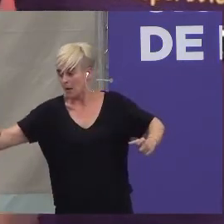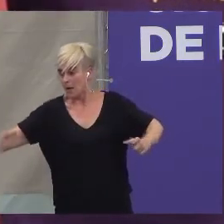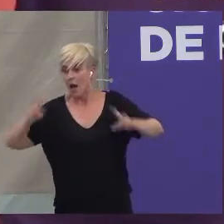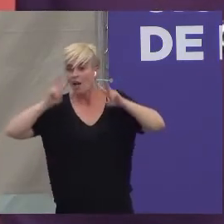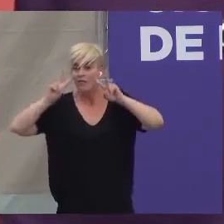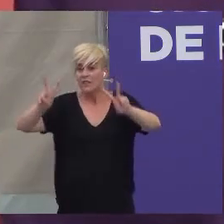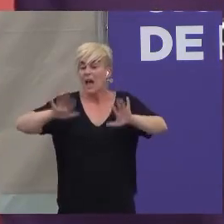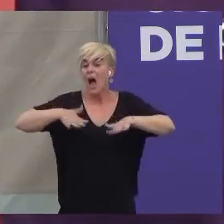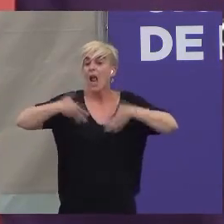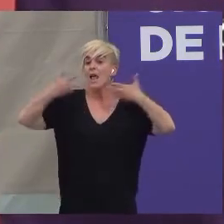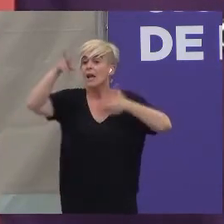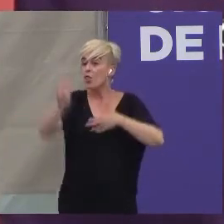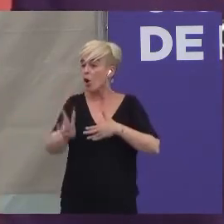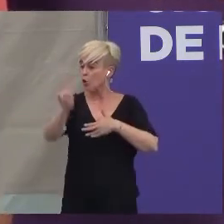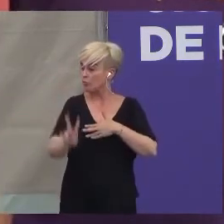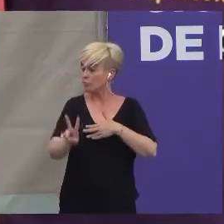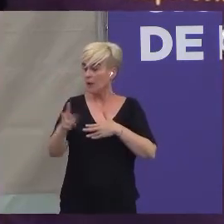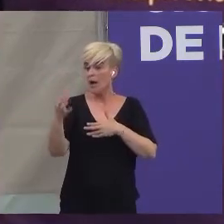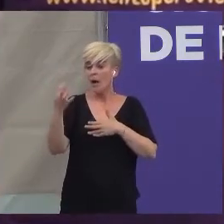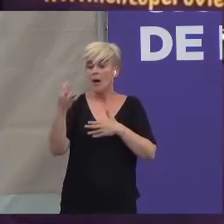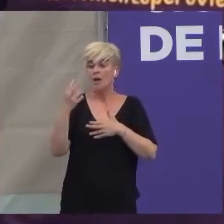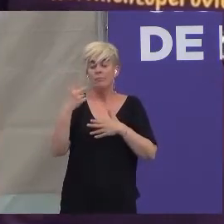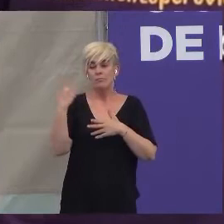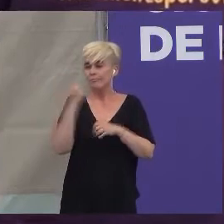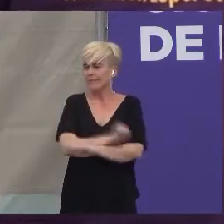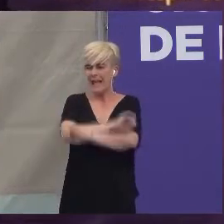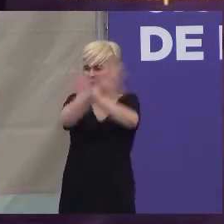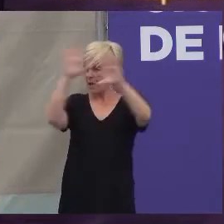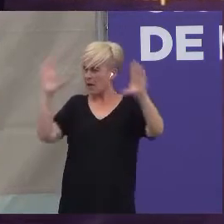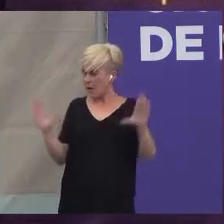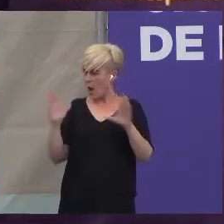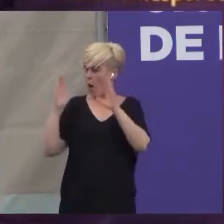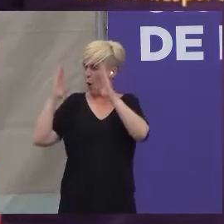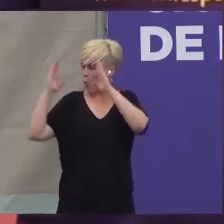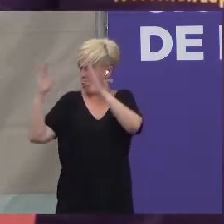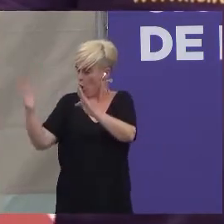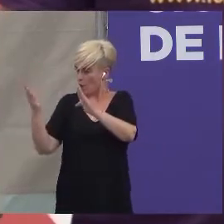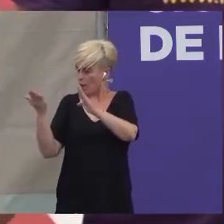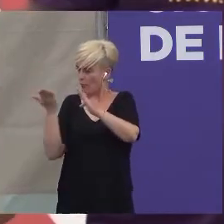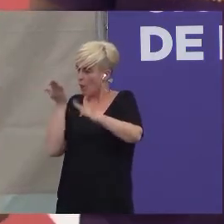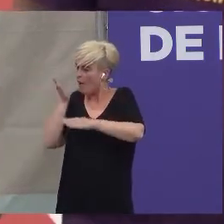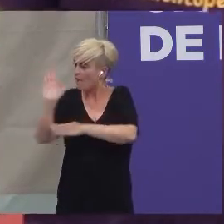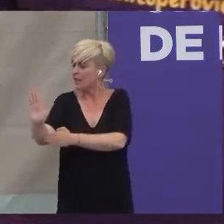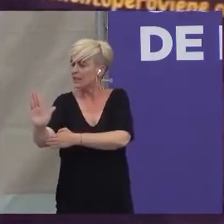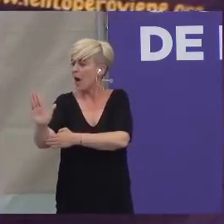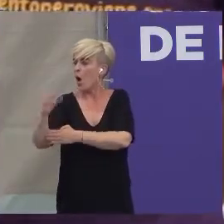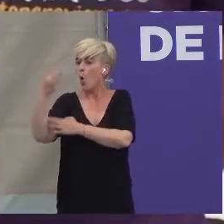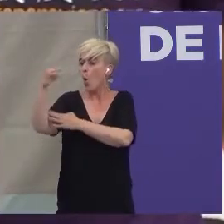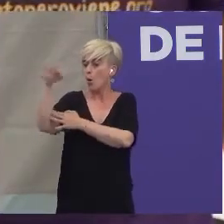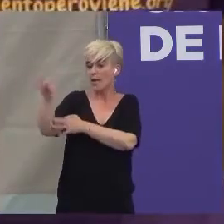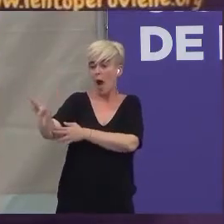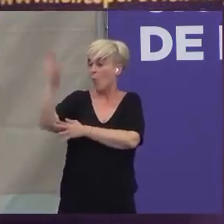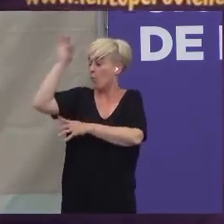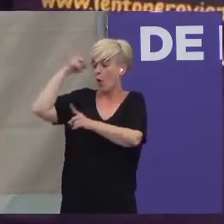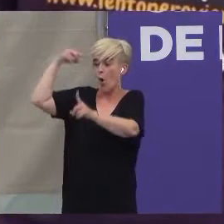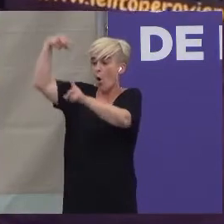Vistalegre 2 hem entès que per a fer front a aquest bloc restaurador, a aquest bloc reaccionari, només que tenim una opció, una oportunitat, un